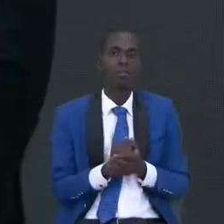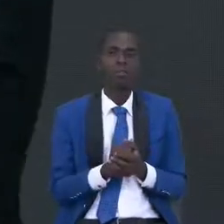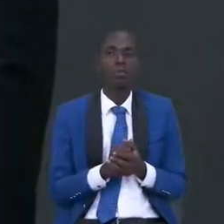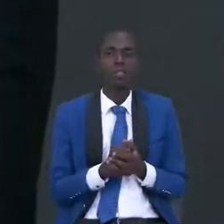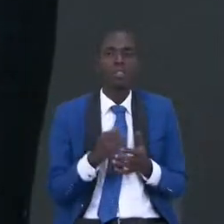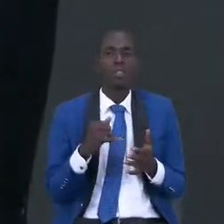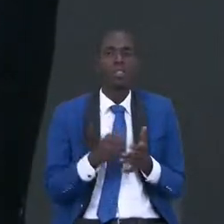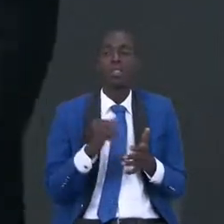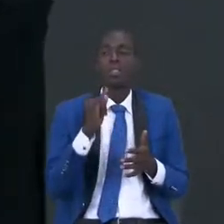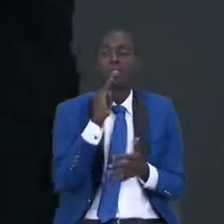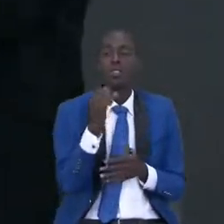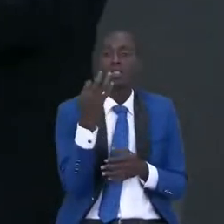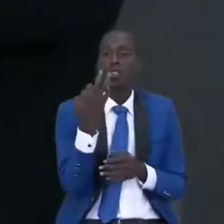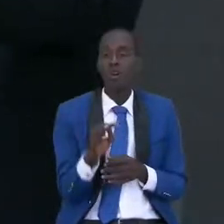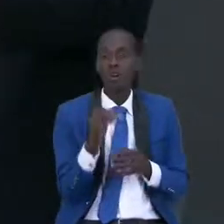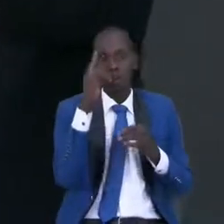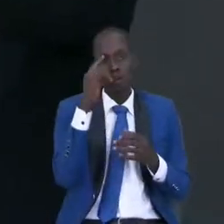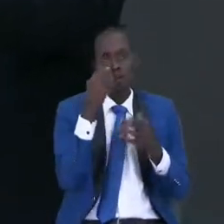Ce n'est pas la foi,